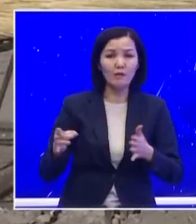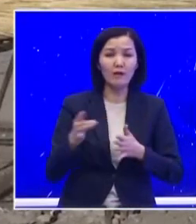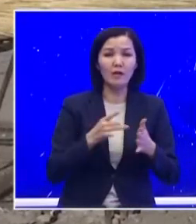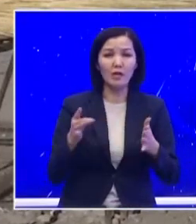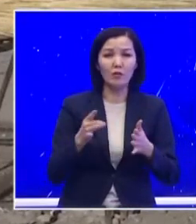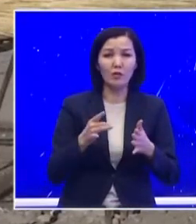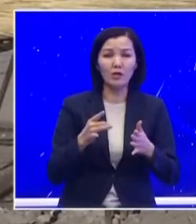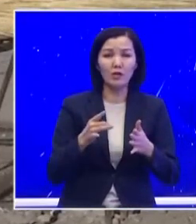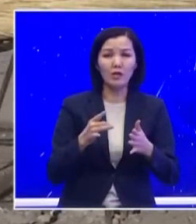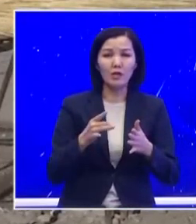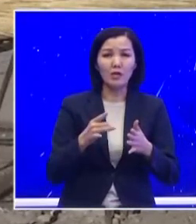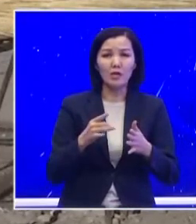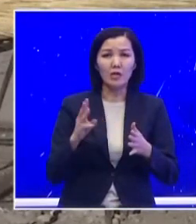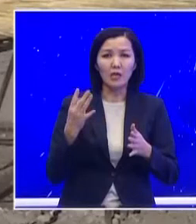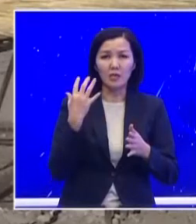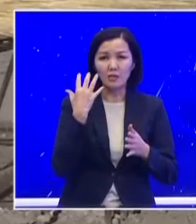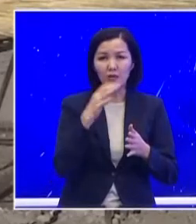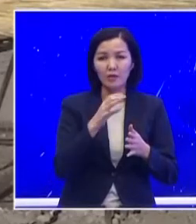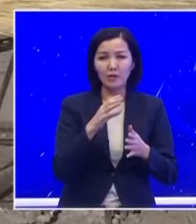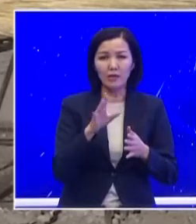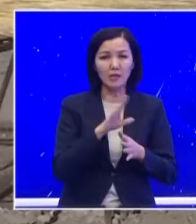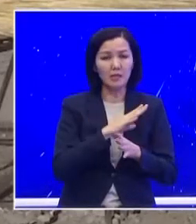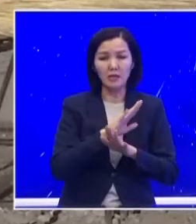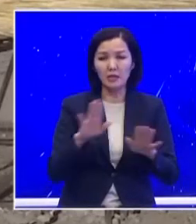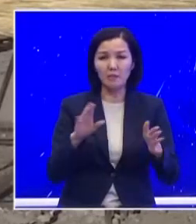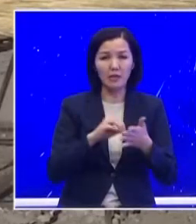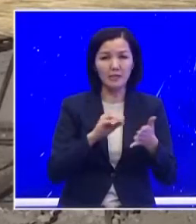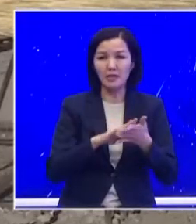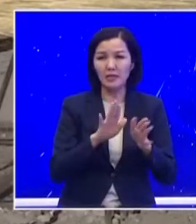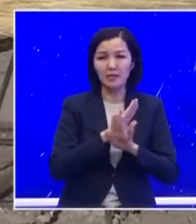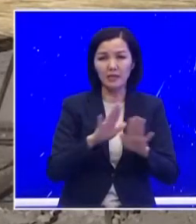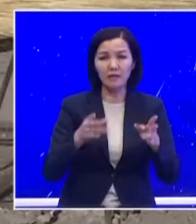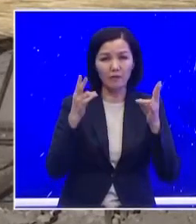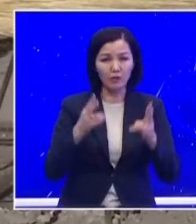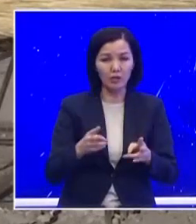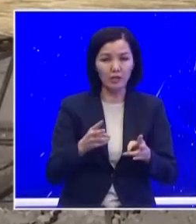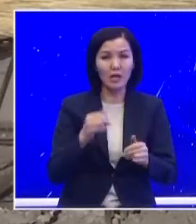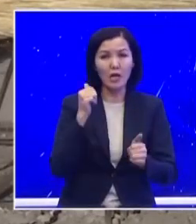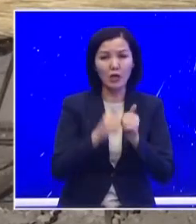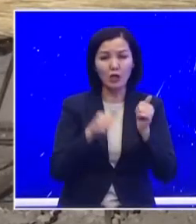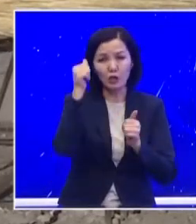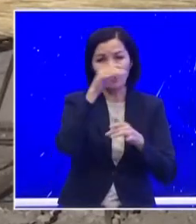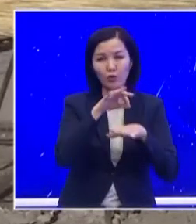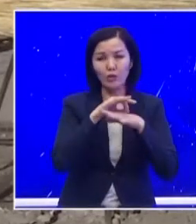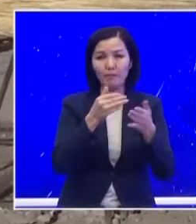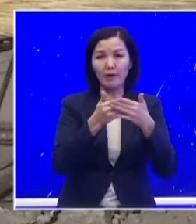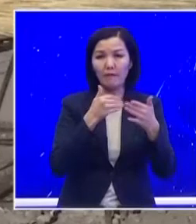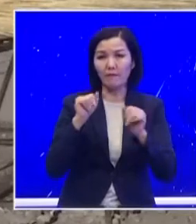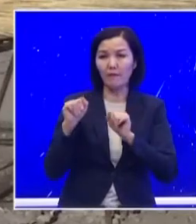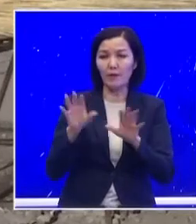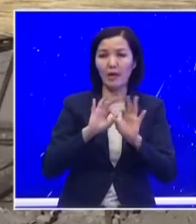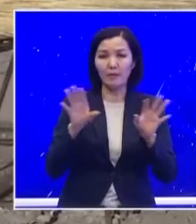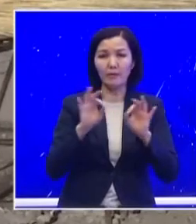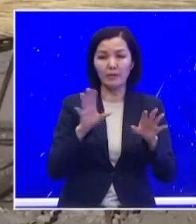ожогами, по пиротехническим изделиям не было зарегистрировано, но мы ежегодно проводим профилактические работы